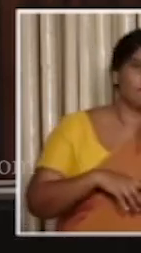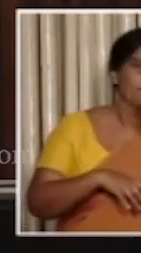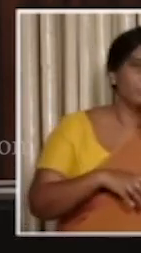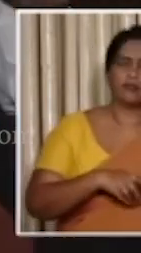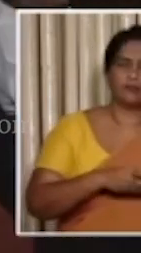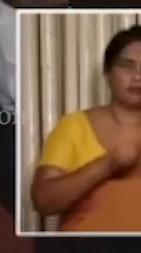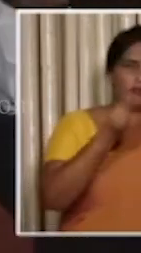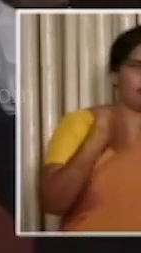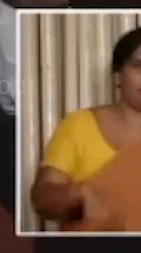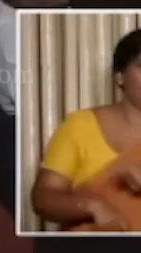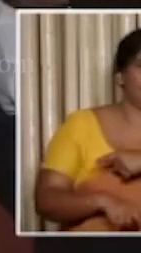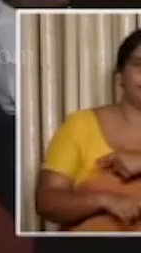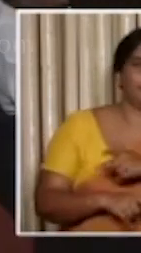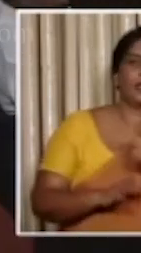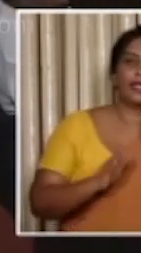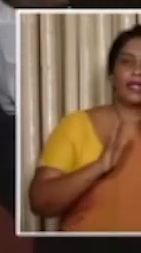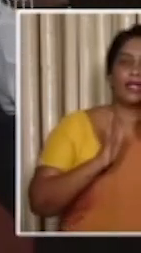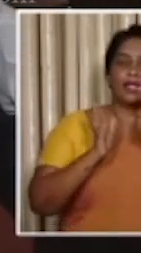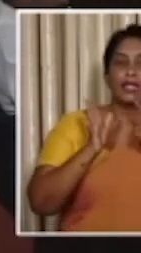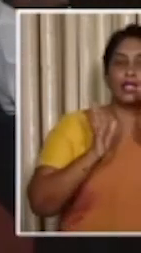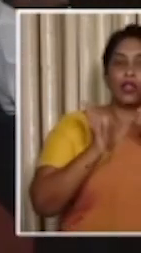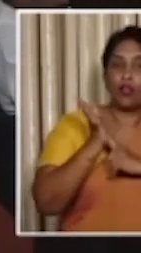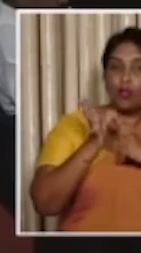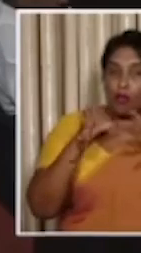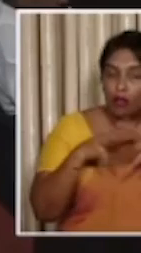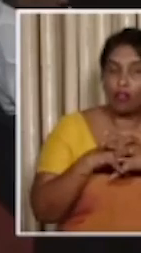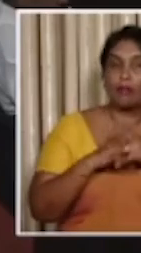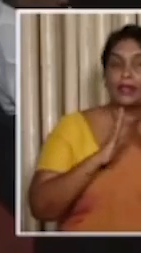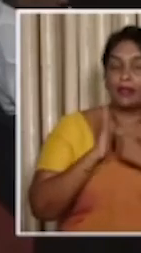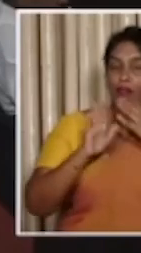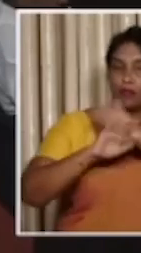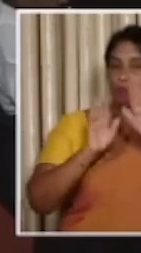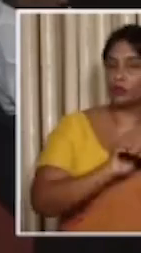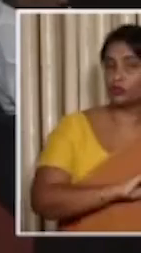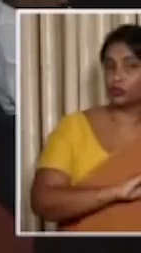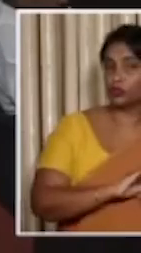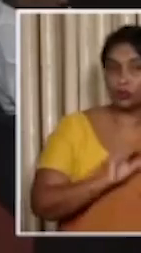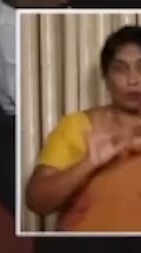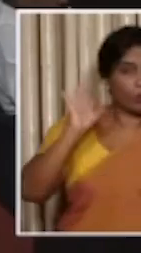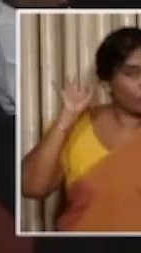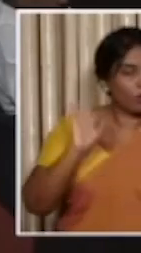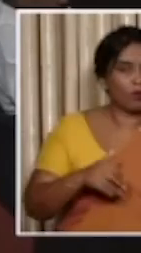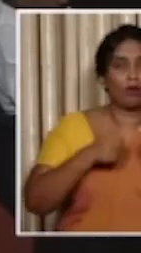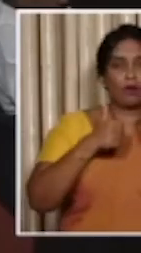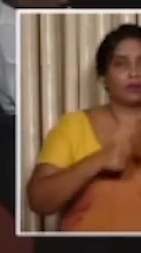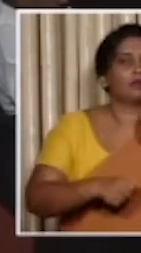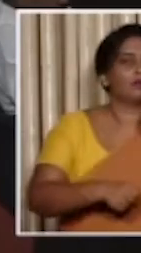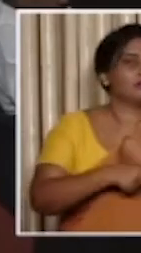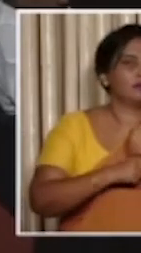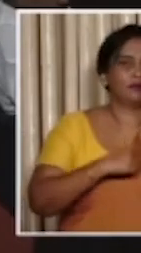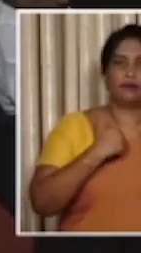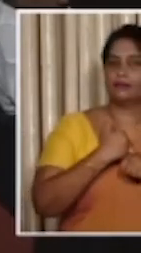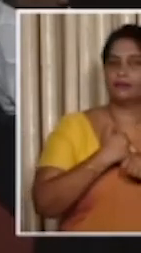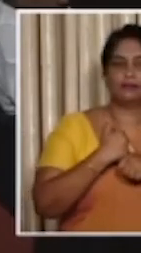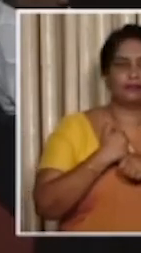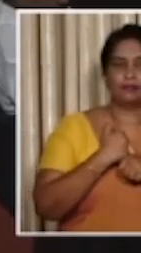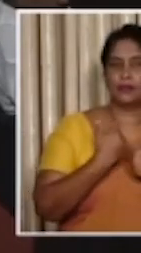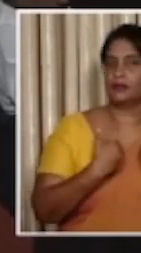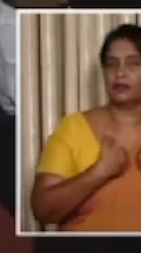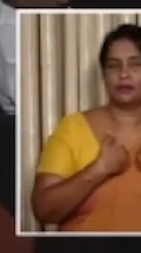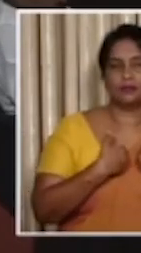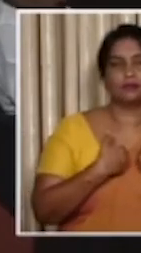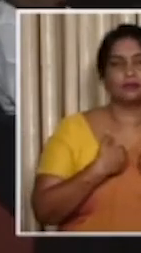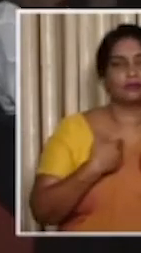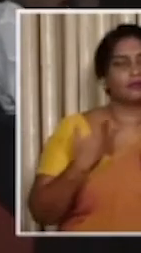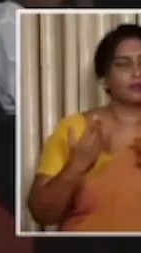වැටී තිබෙනවා. නීතිය සහ විධානයේ ආධිපත්‍ය ශක්තිමත් කිරීමකින් තොරව යහපත් රාජ්‍යයක් ගොඩනැගීමට අපි